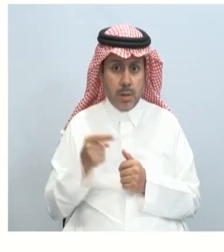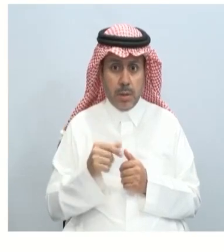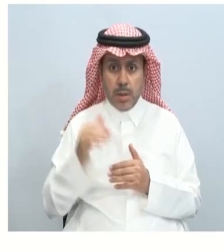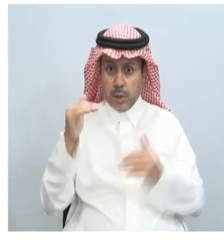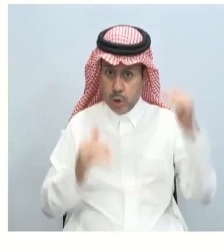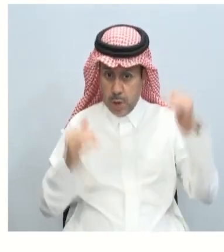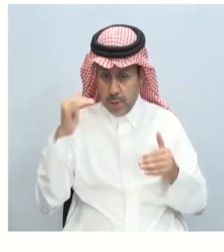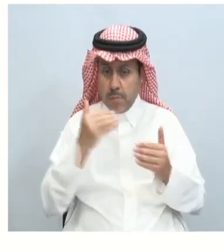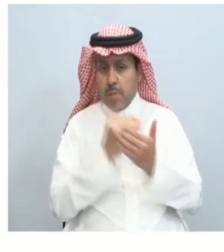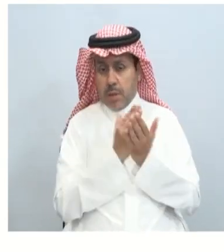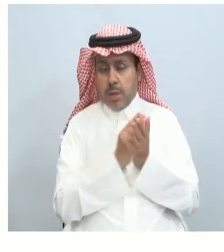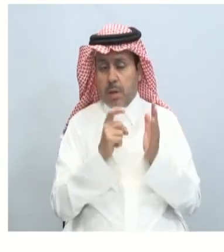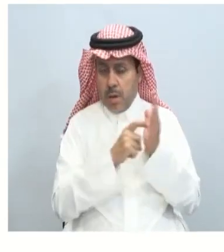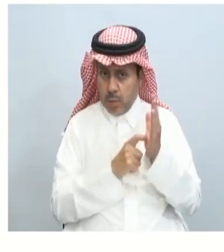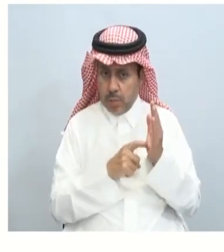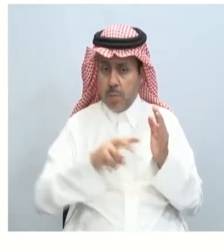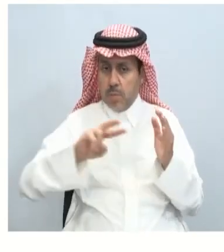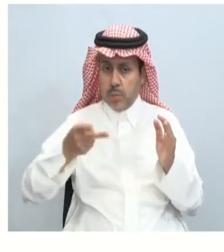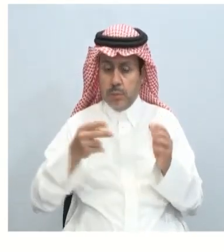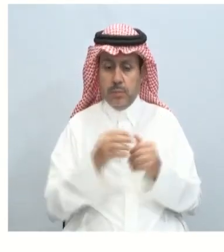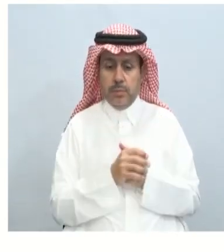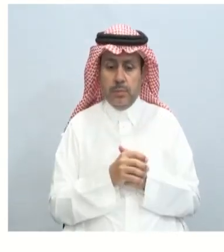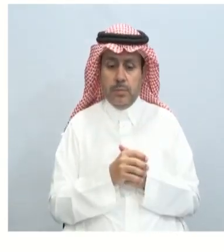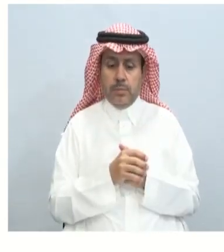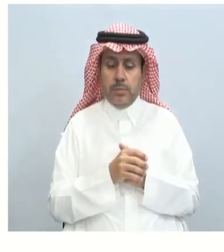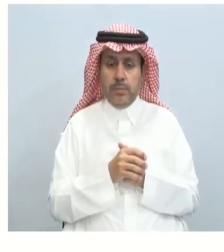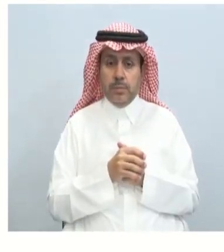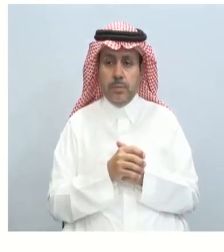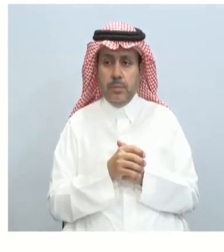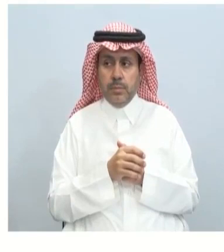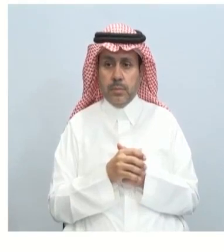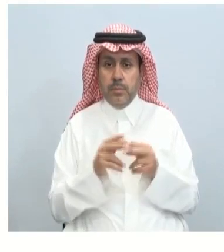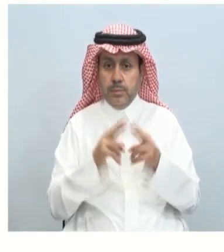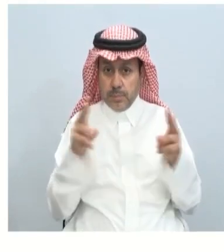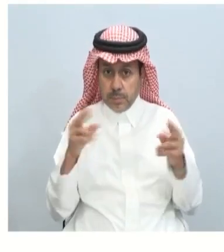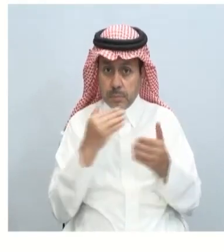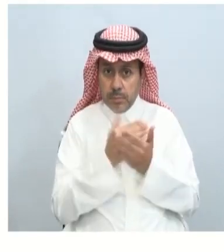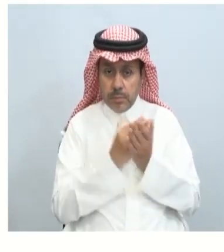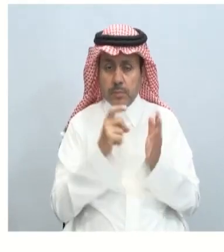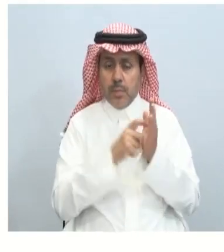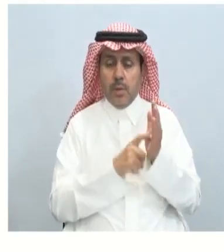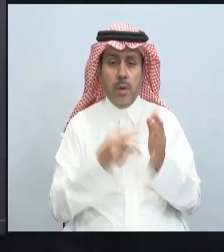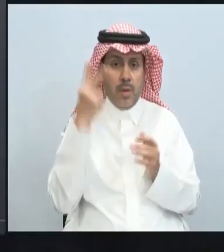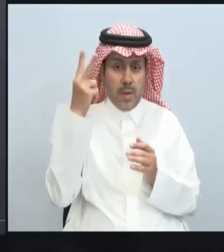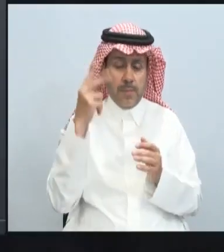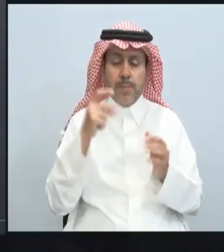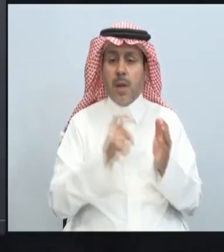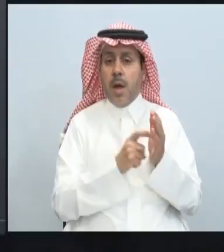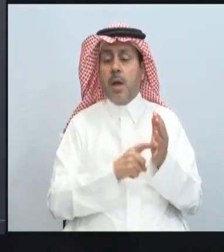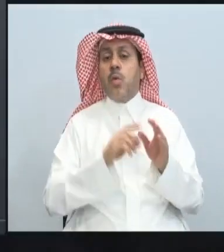التفرقه بين اقسام القانون المختلفه هنا ذكرنا ان اقسام القانون ما هي قانون عام